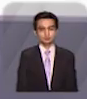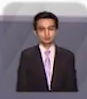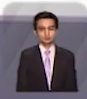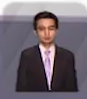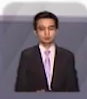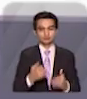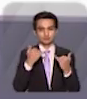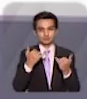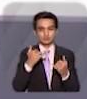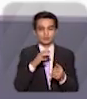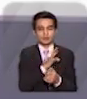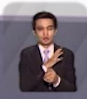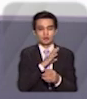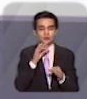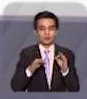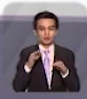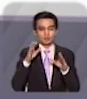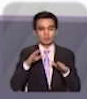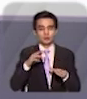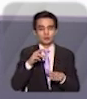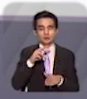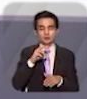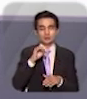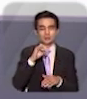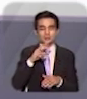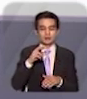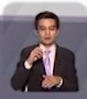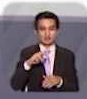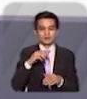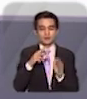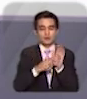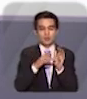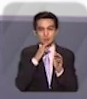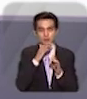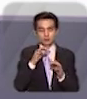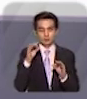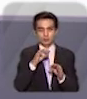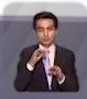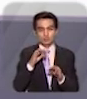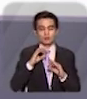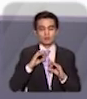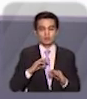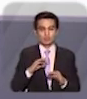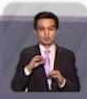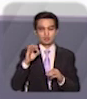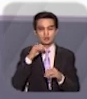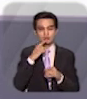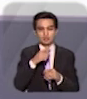Ал бүгін түс қайта өткен сот процесінде прокурор Ильяскарға 8 жыл сұрады. Айыпталушы болса, өз кезегінде мен